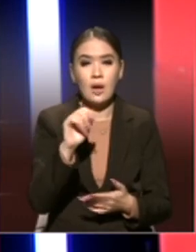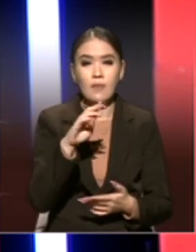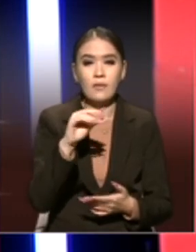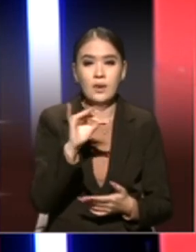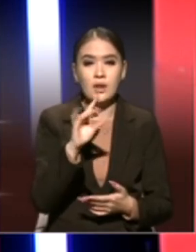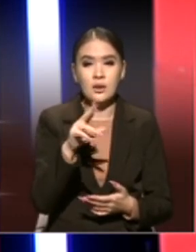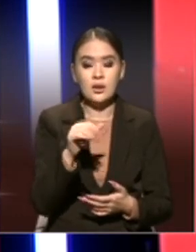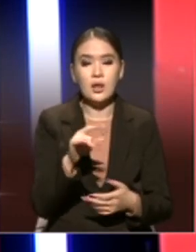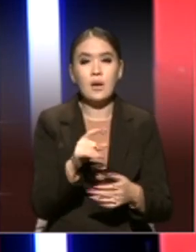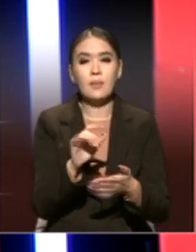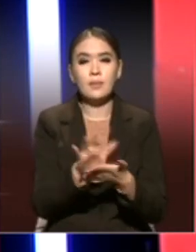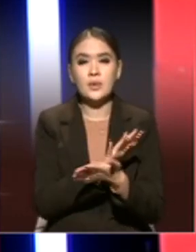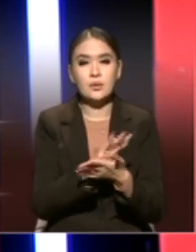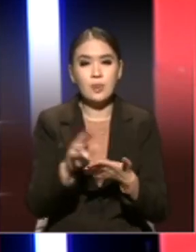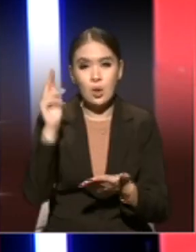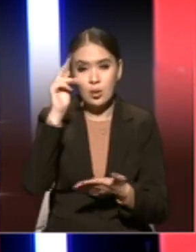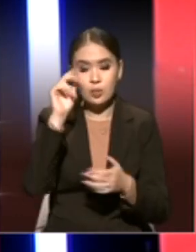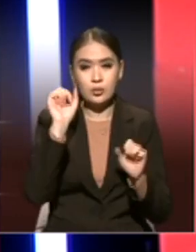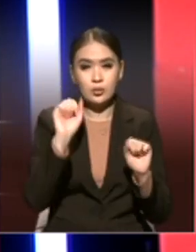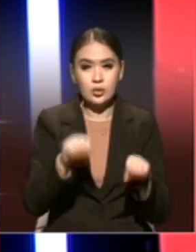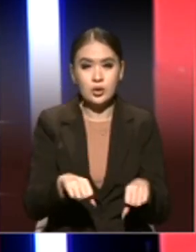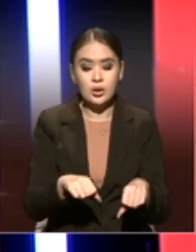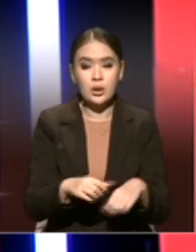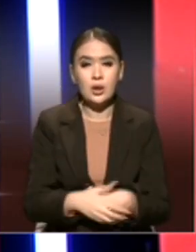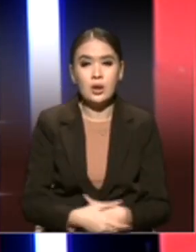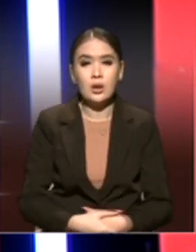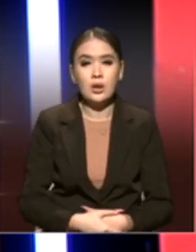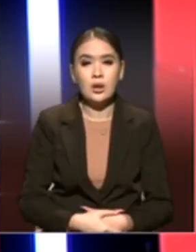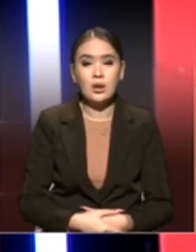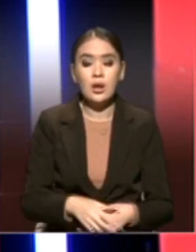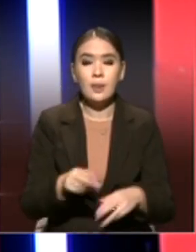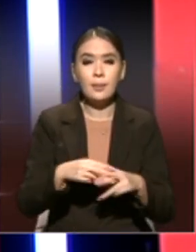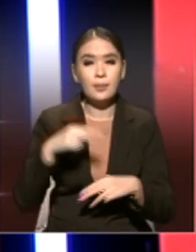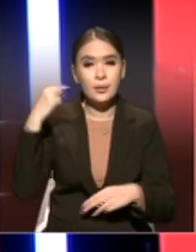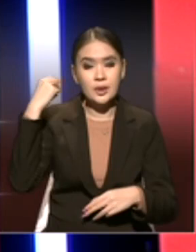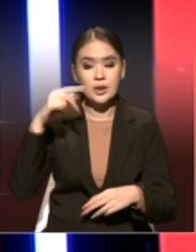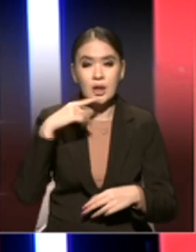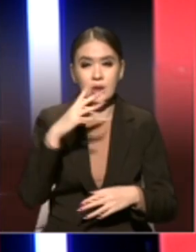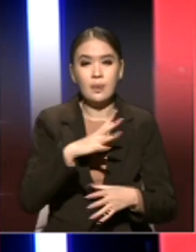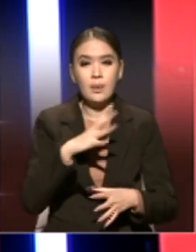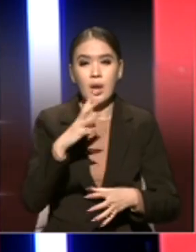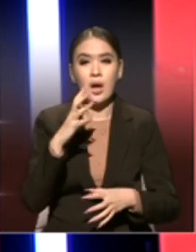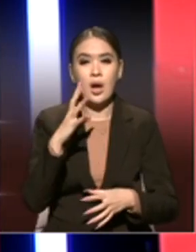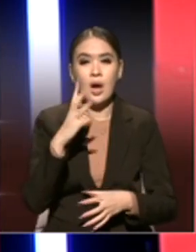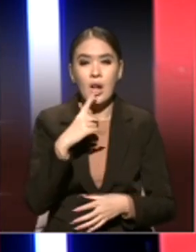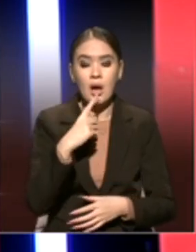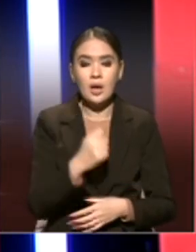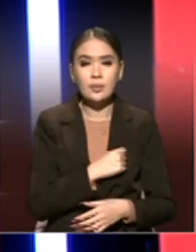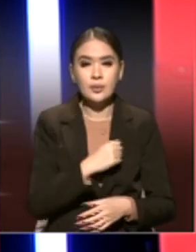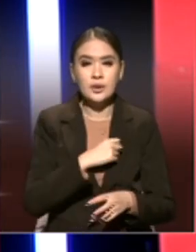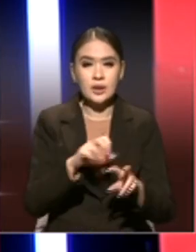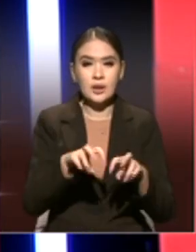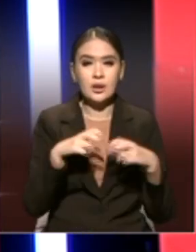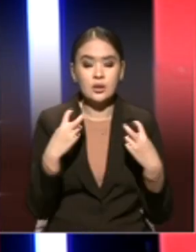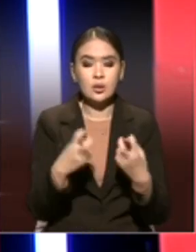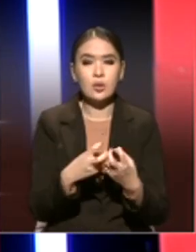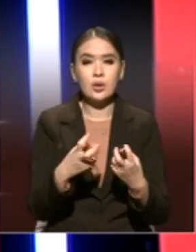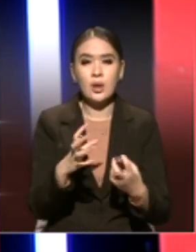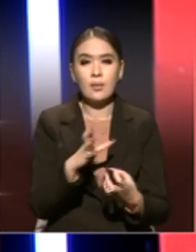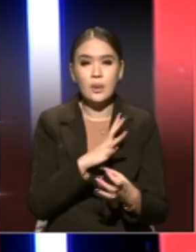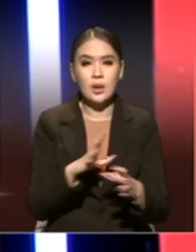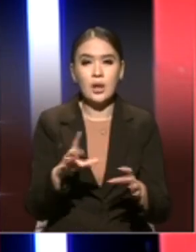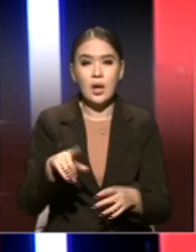оқу қарастырылған. Солай ғой, болды. Әрі қарай, президент бүкіл әлемдік, бүкіл армиялық кеңес отырысында былай деген еді,